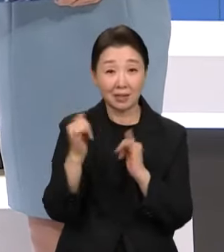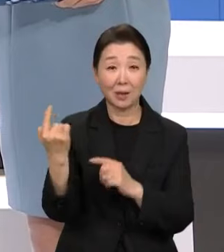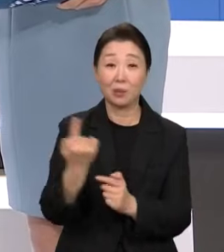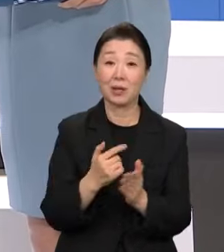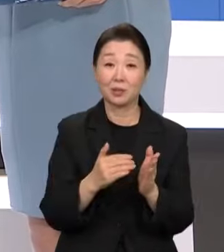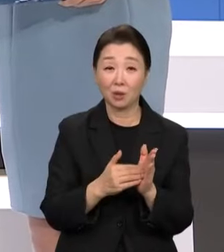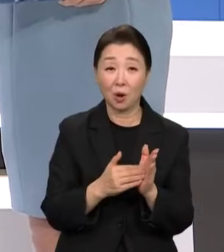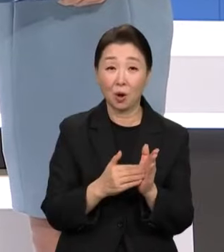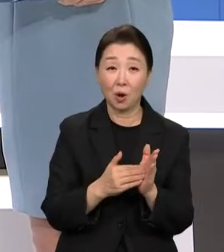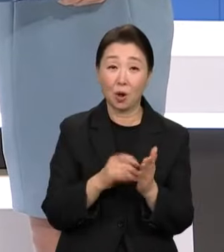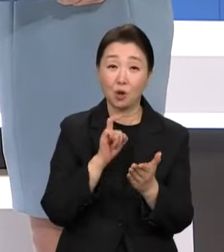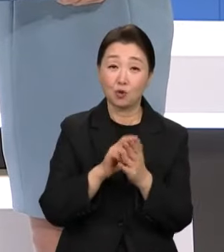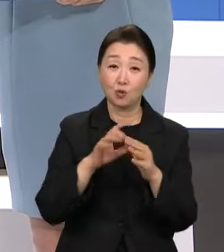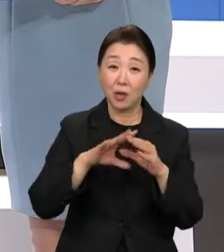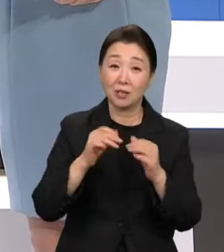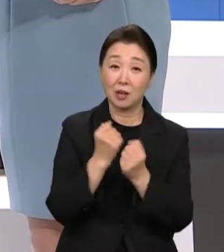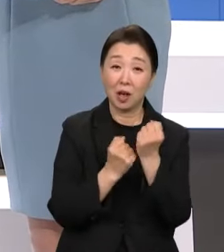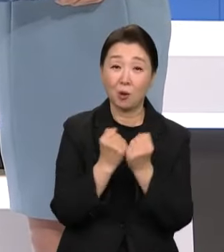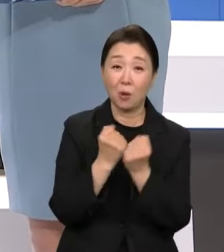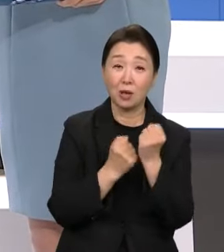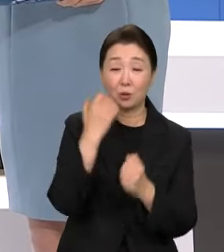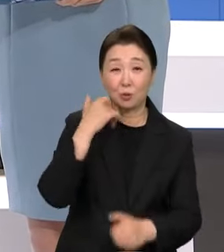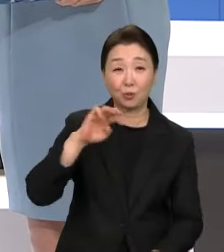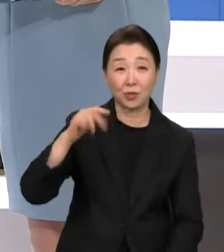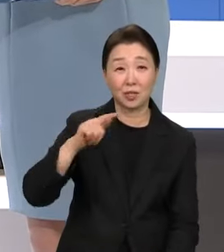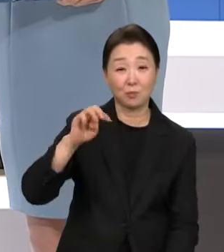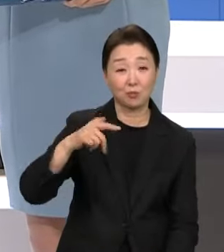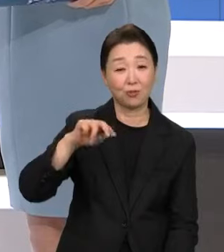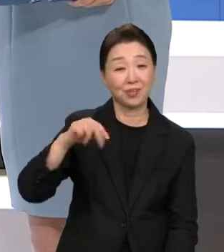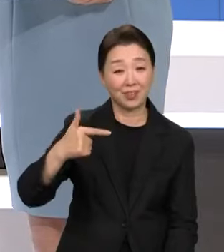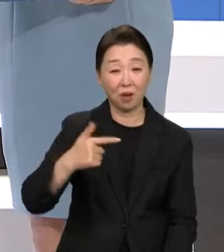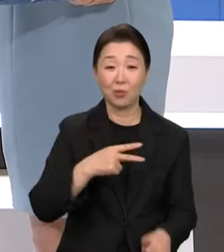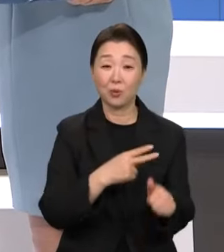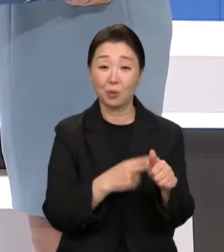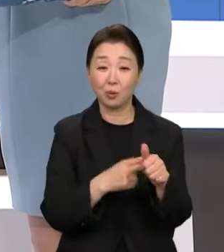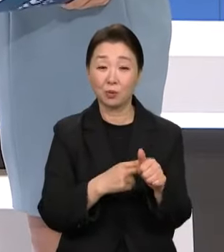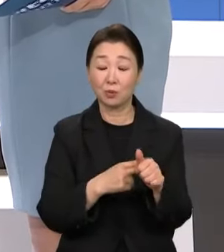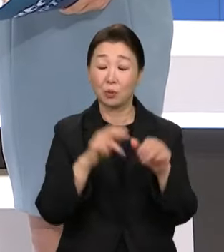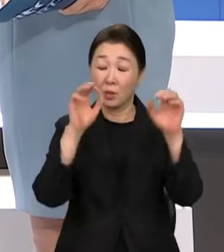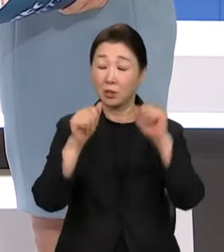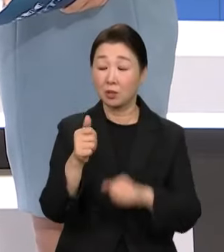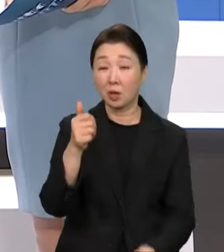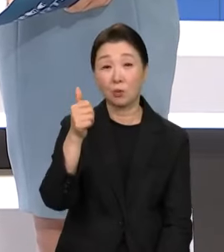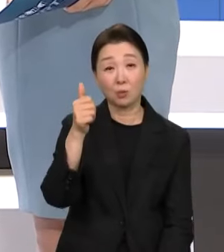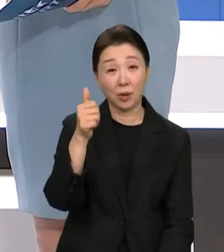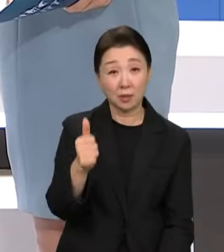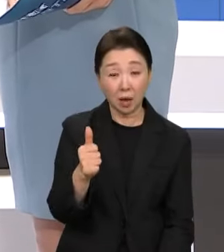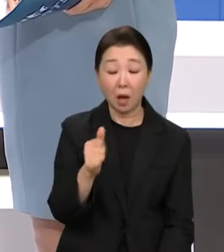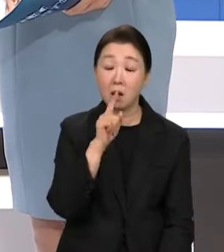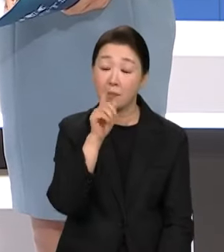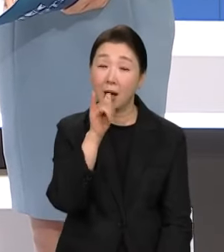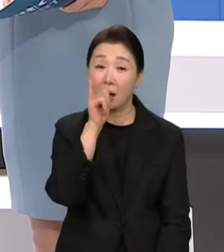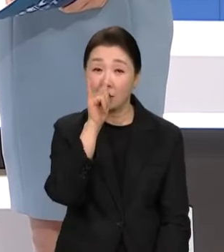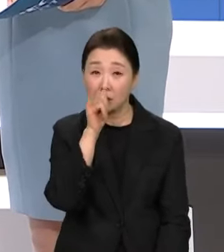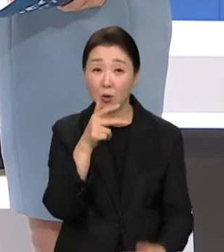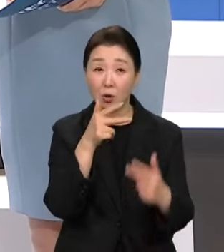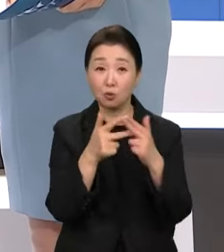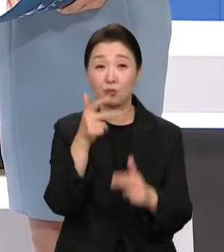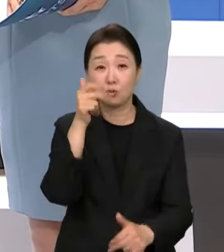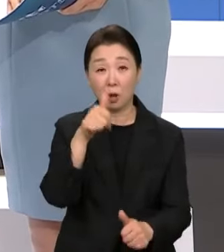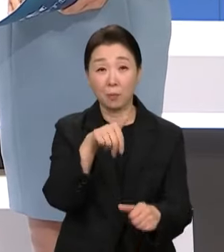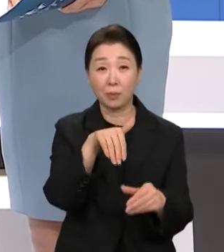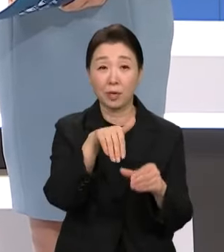등장했습니다. 축구 해설가로 활동한 신문선 교수인데요. 체육회장 이슈가 불붙은 이곳에서 축구협회장